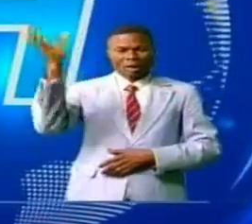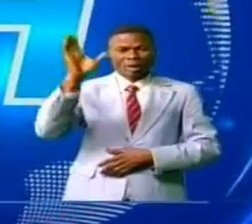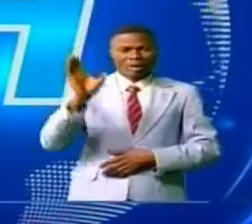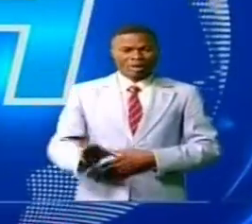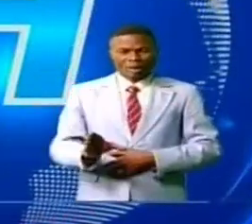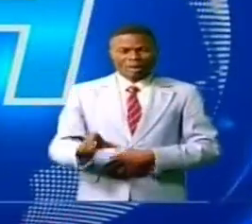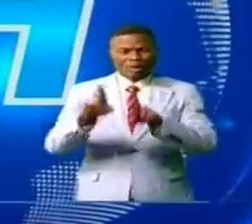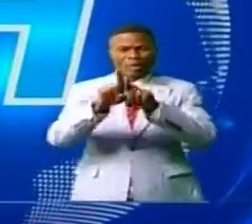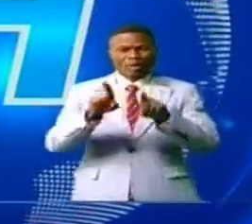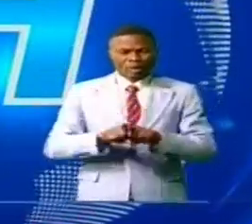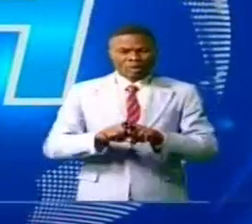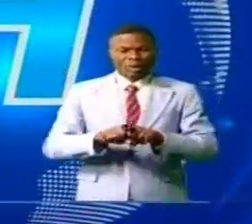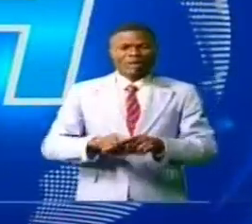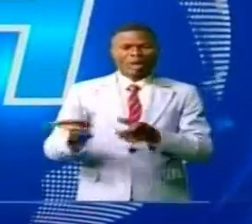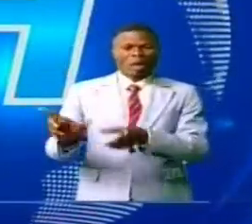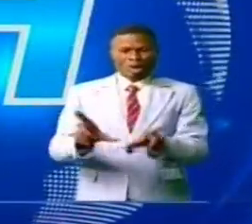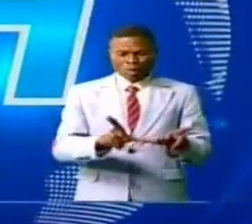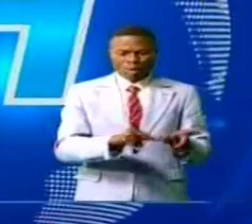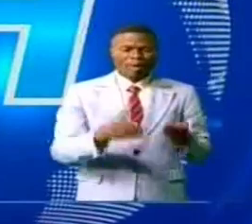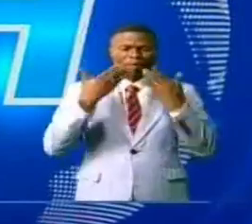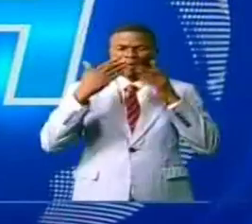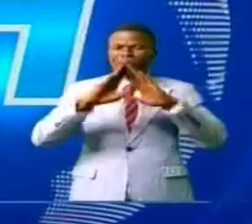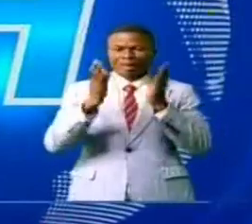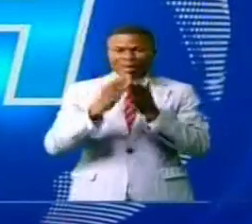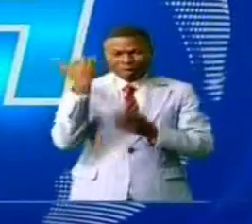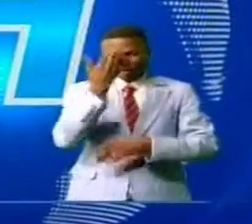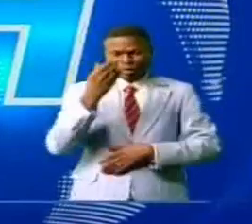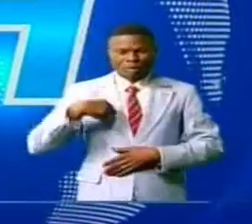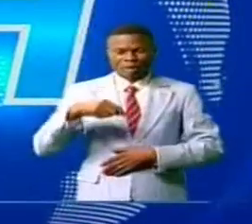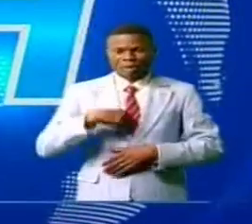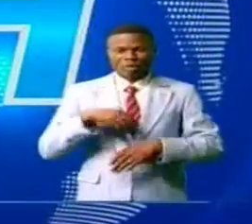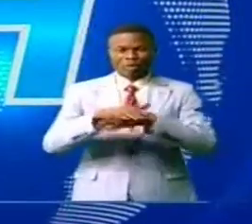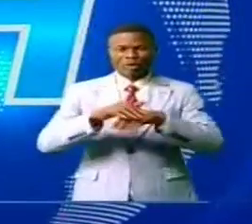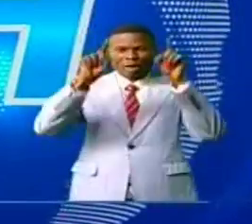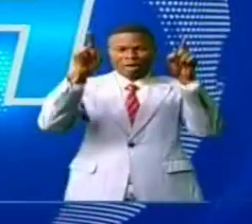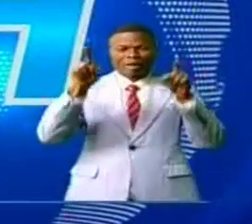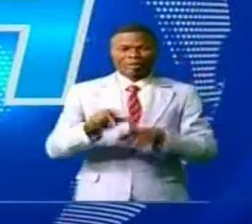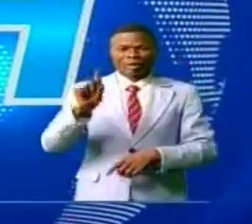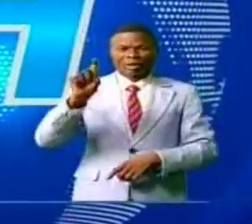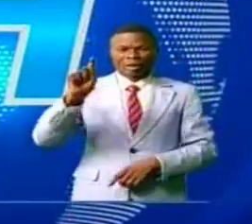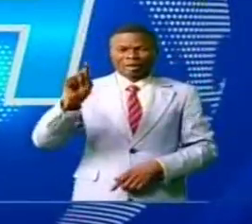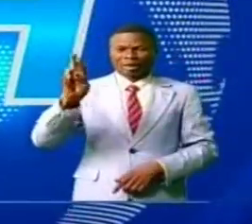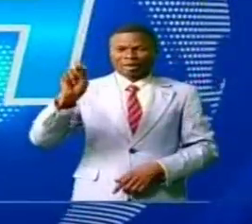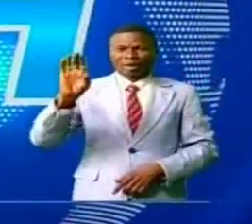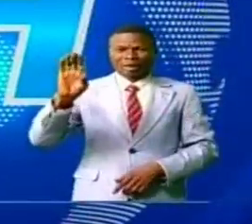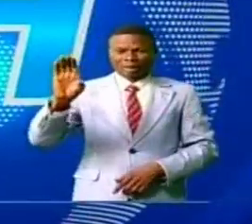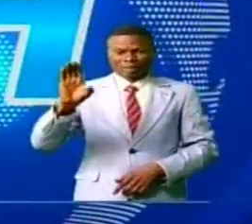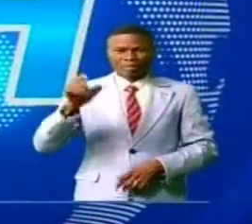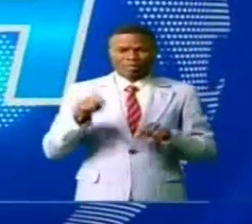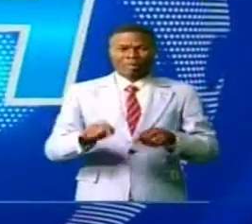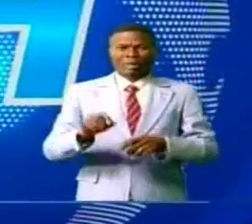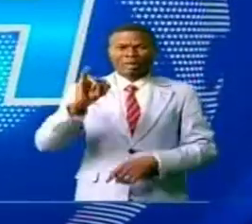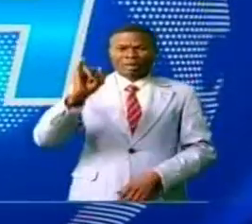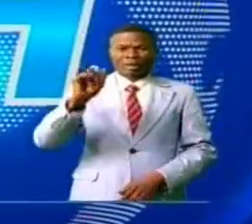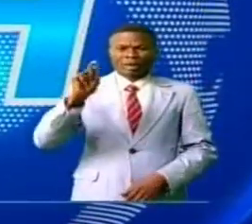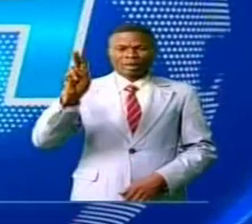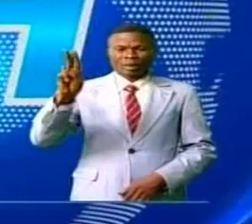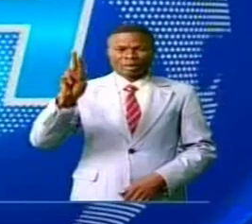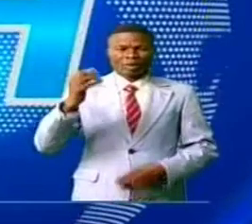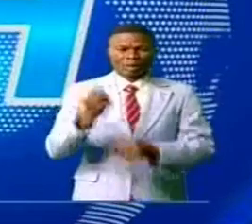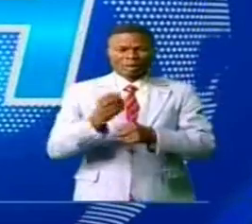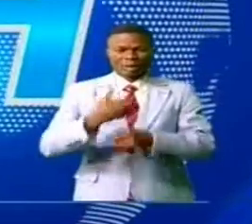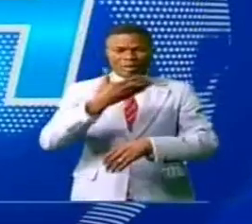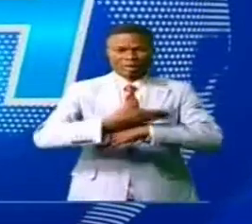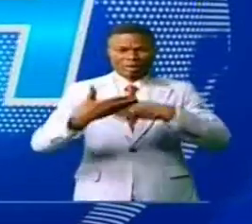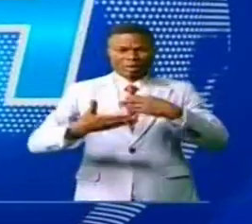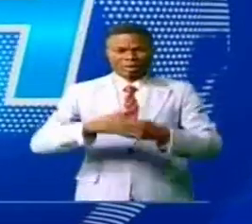au Bénin, au Lualaba. Merci d'être avec nous sur la RTNT. Direction Ituri, les travaux de la